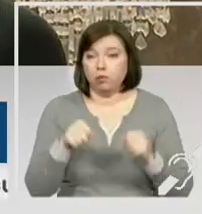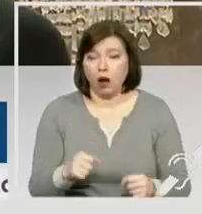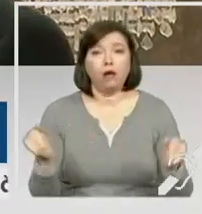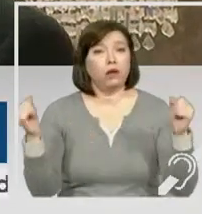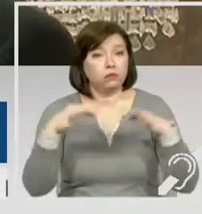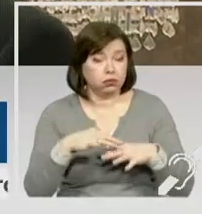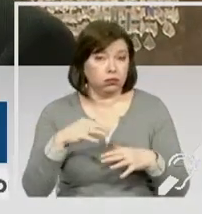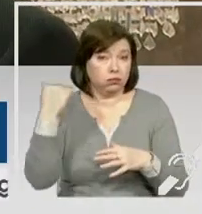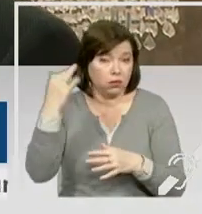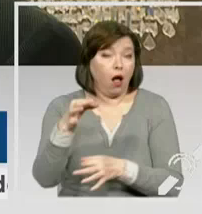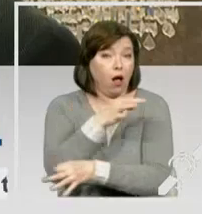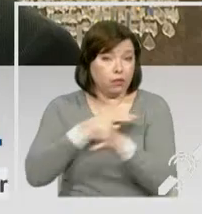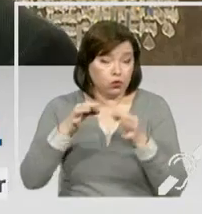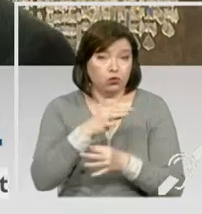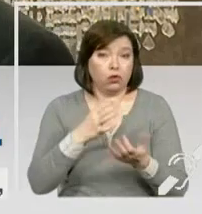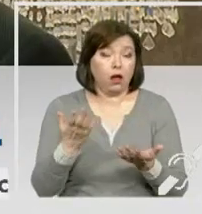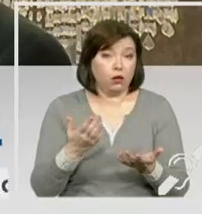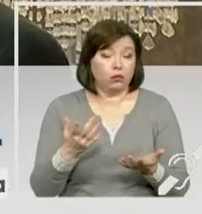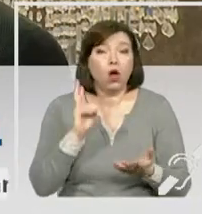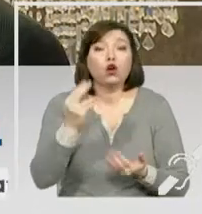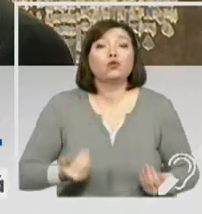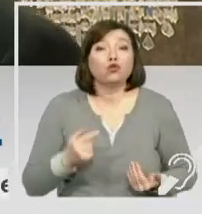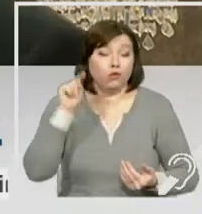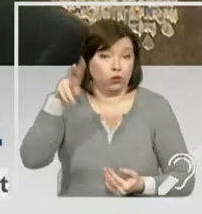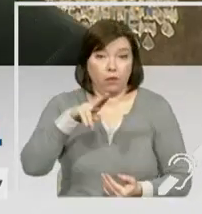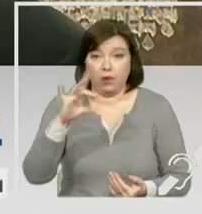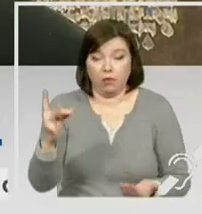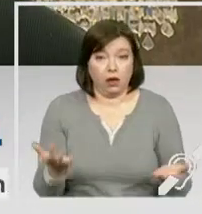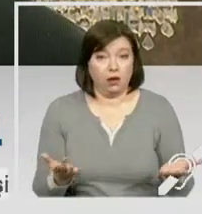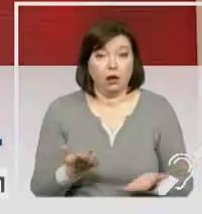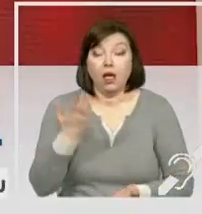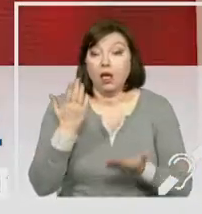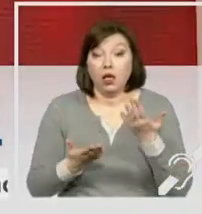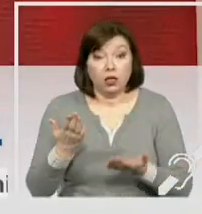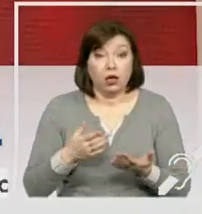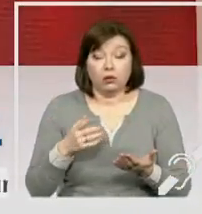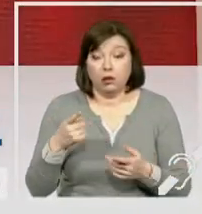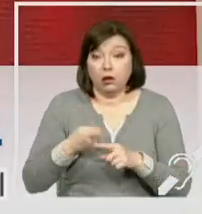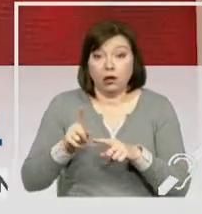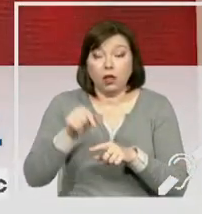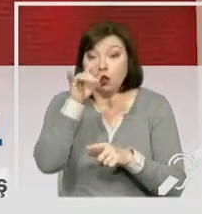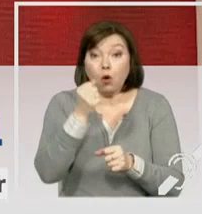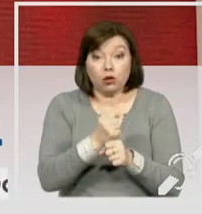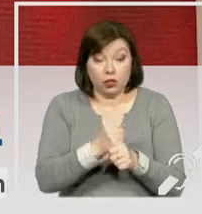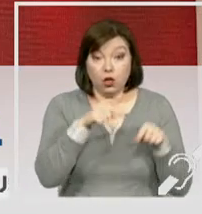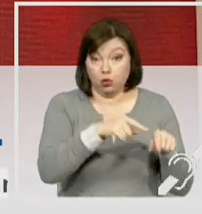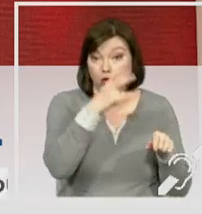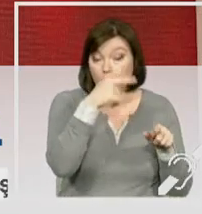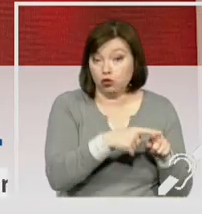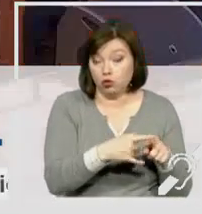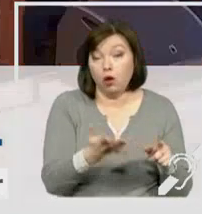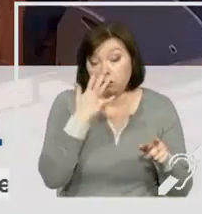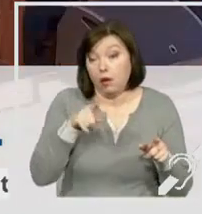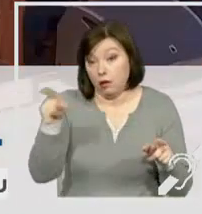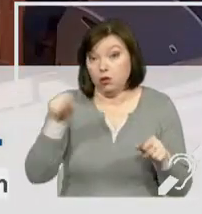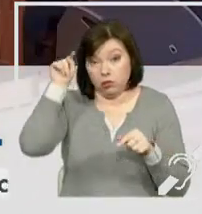problemele străjete care stau în fața populației care locuiesc în Transnistria. Dacă acest lucru nu poate să-l facă guvernarea de Chișinău,